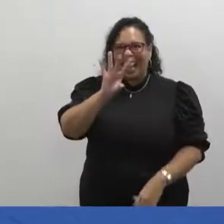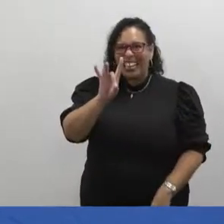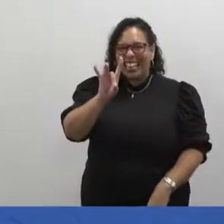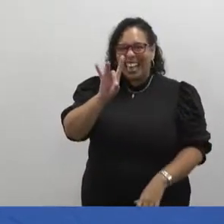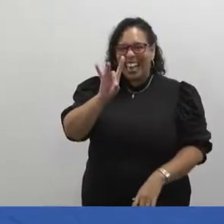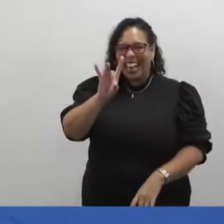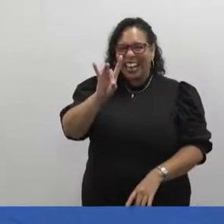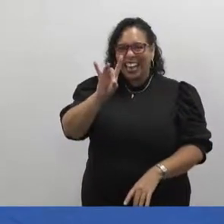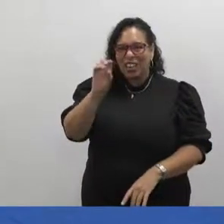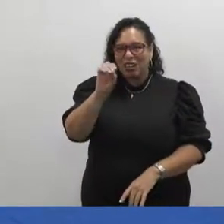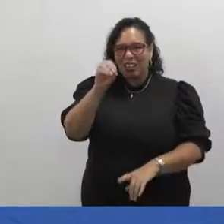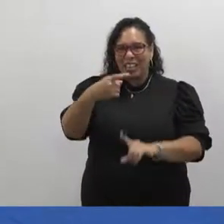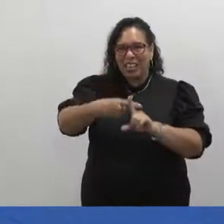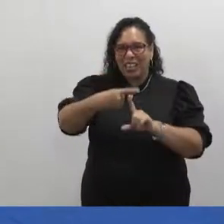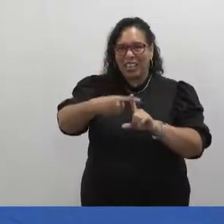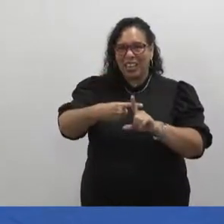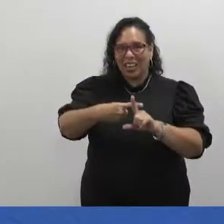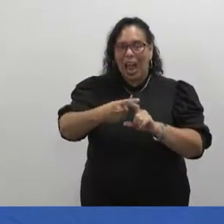nói